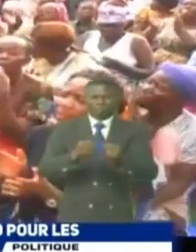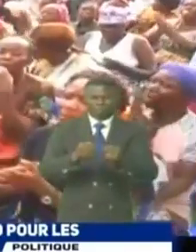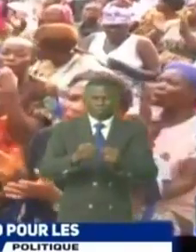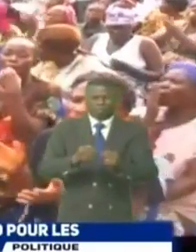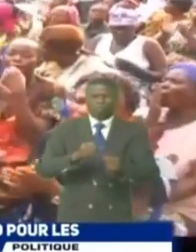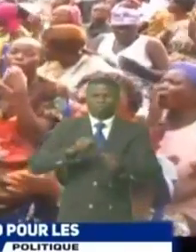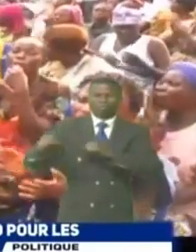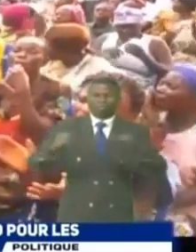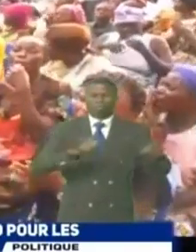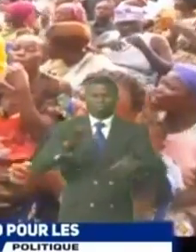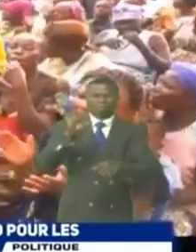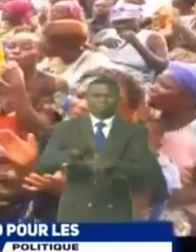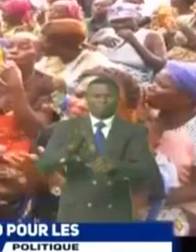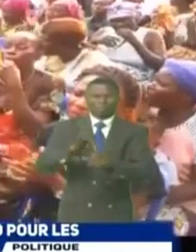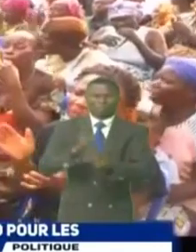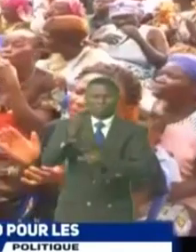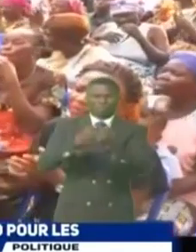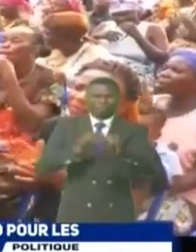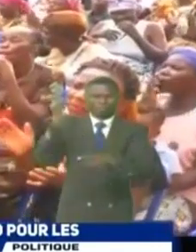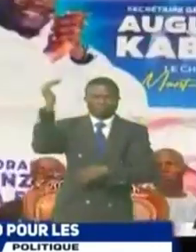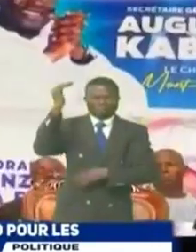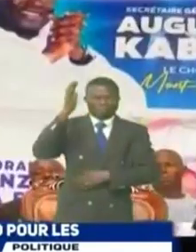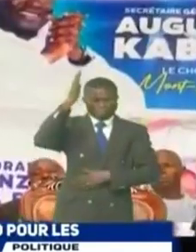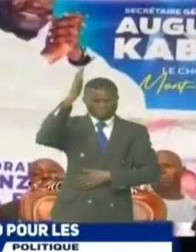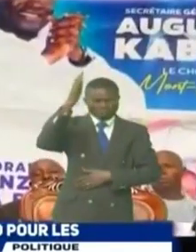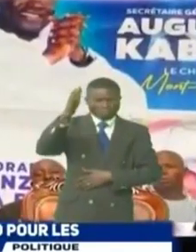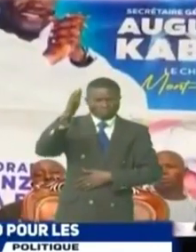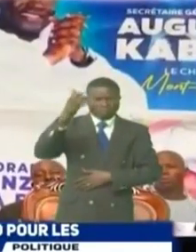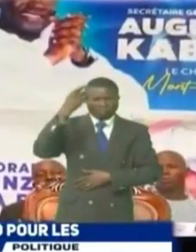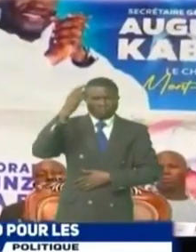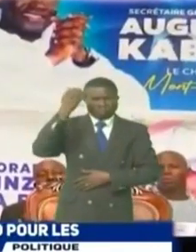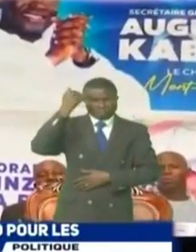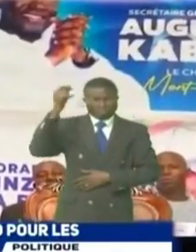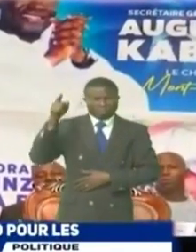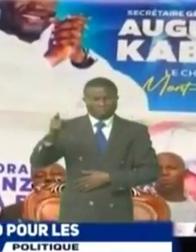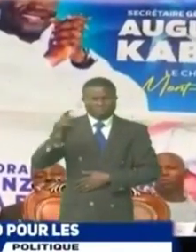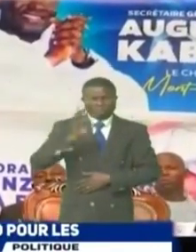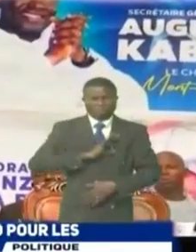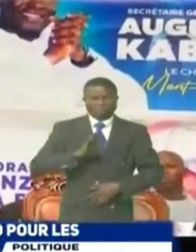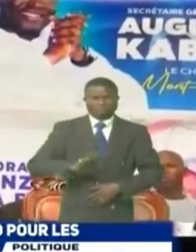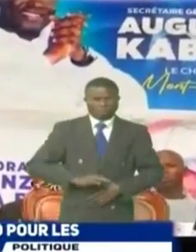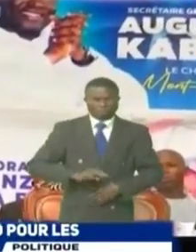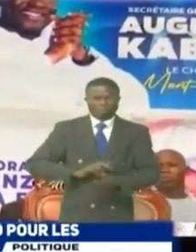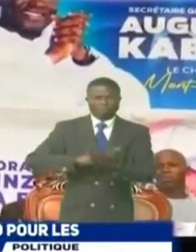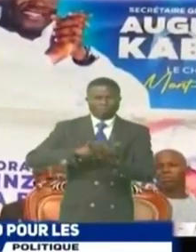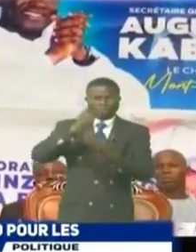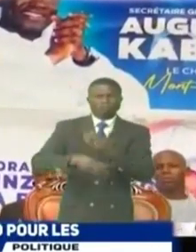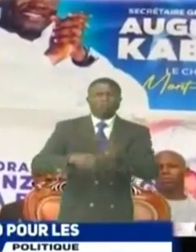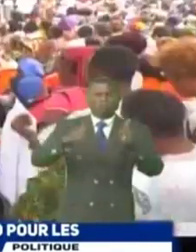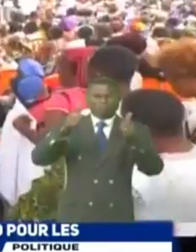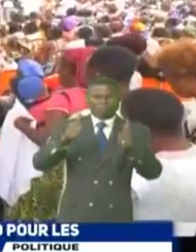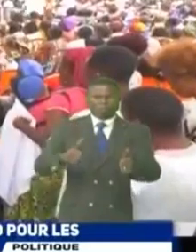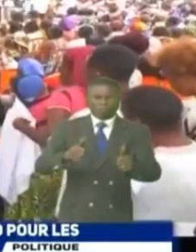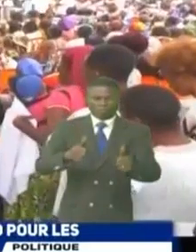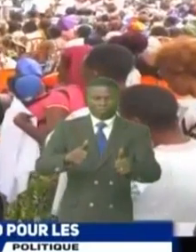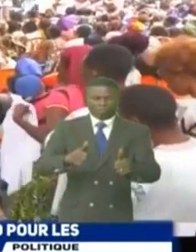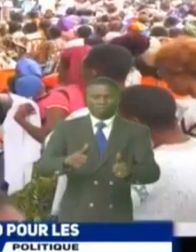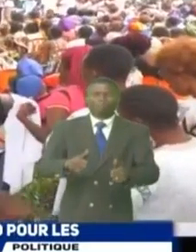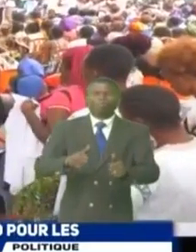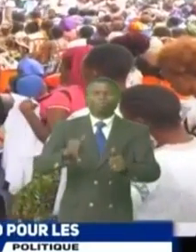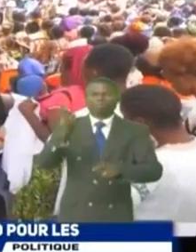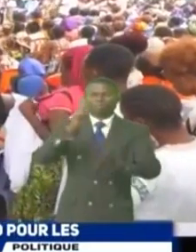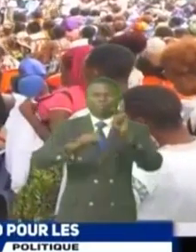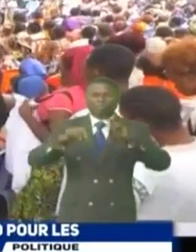compétition électorale de décembre prochain. Pour lui, Félix Tshisekedi a un bilan largement positif à présenter à la